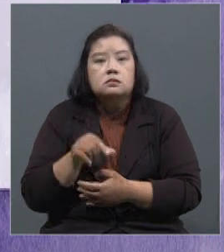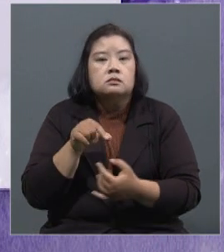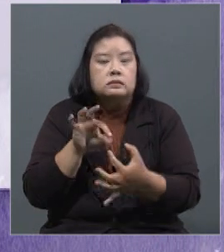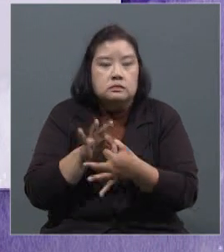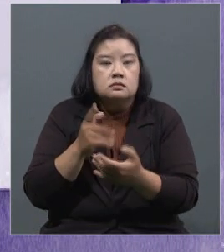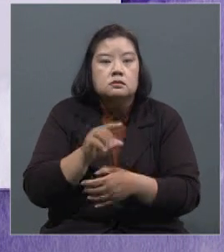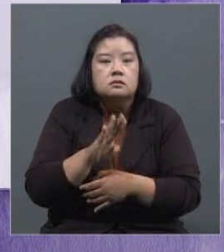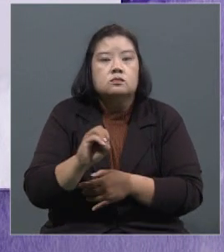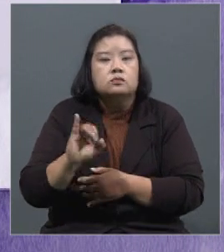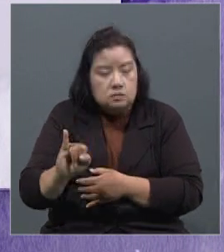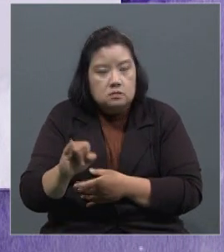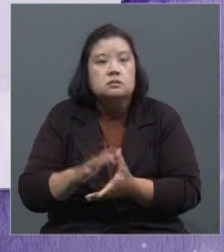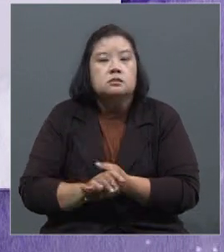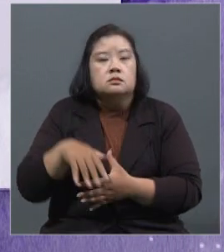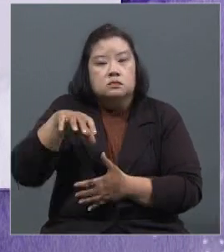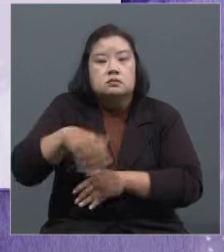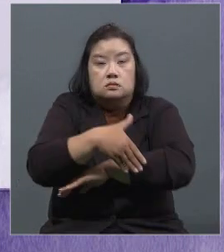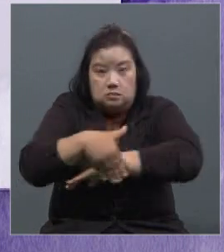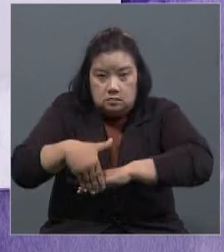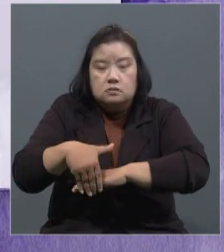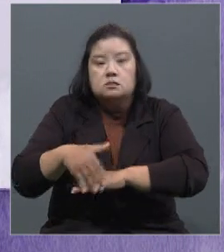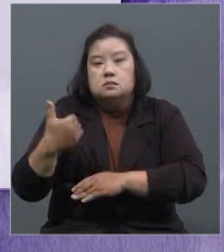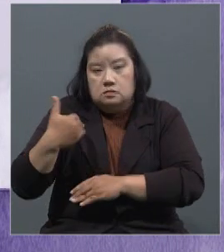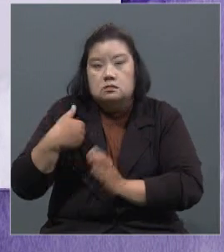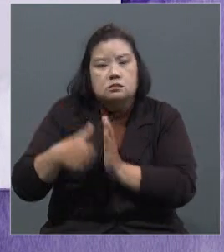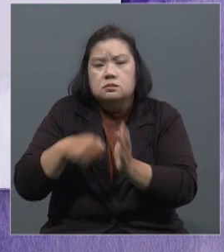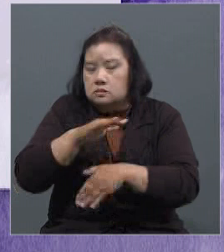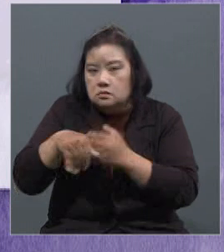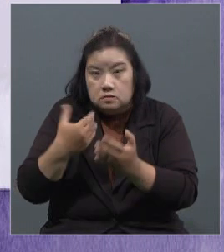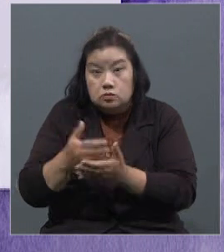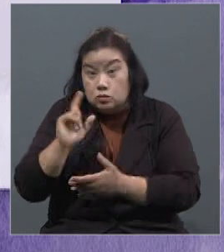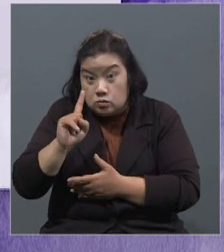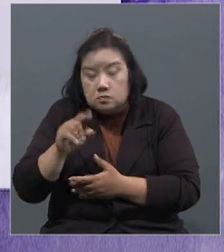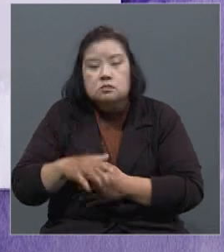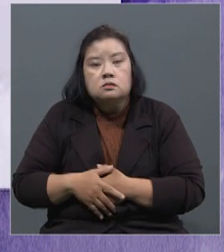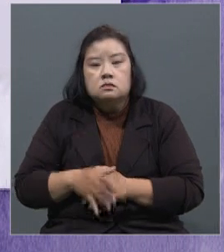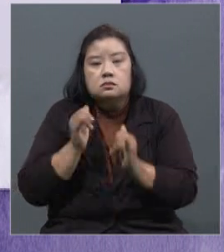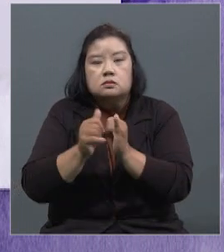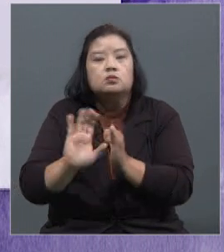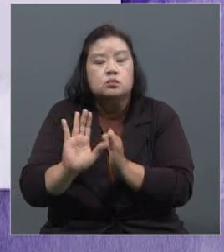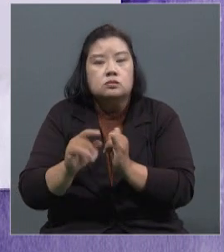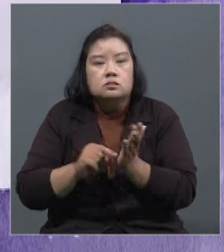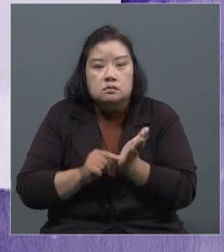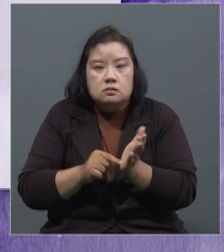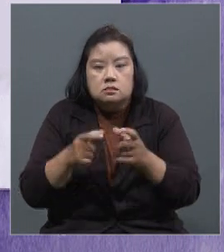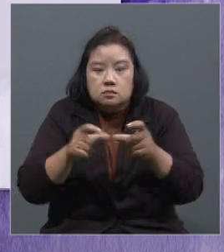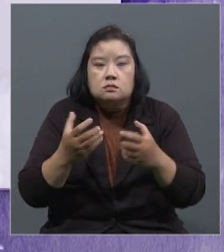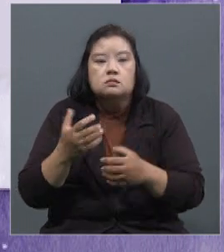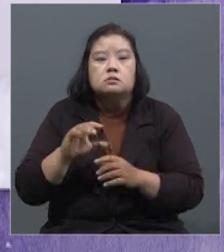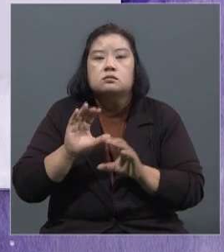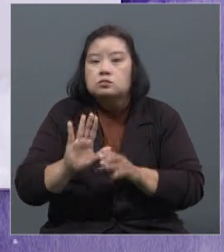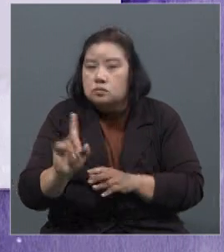การลงทุนกรมบัญชีกลางกรมสัมภากรโดยได้เริ่มดำเนินการตั้งแต่วันที่1พฤษภาคม